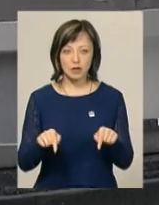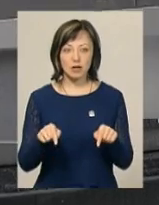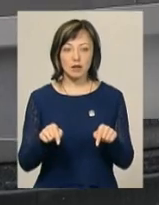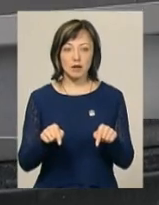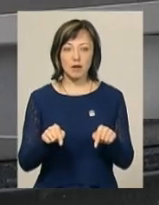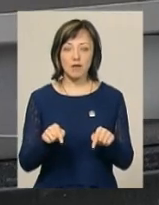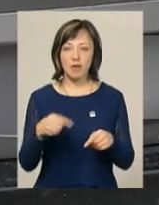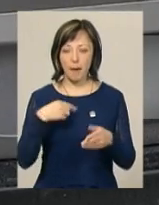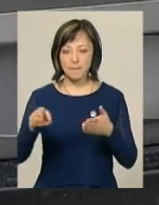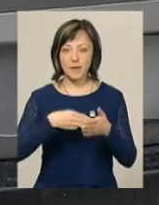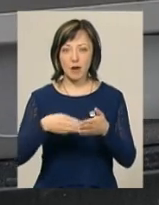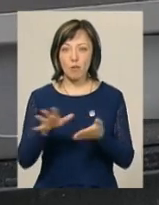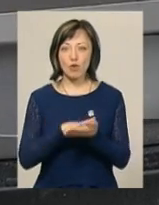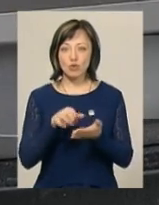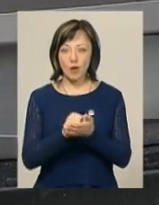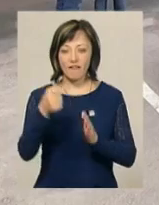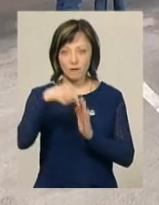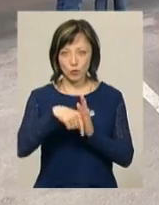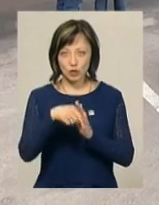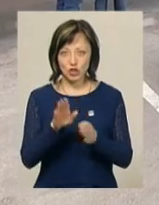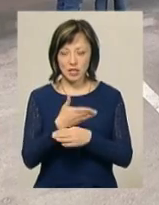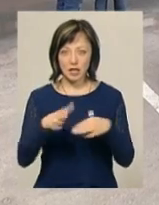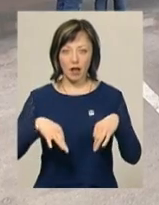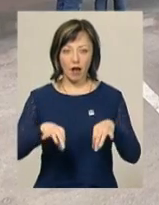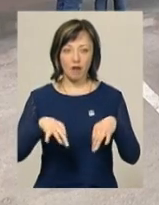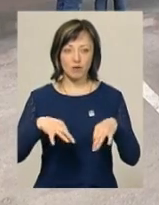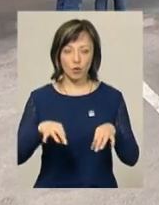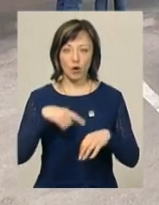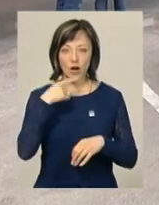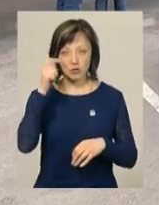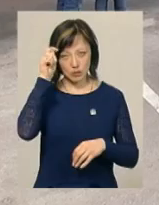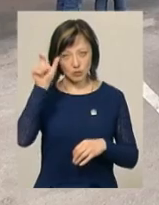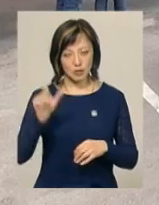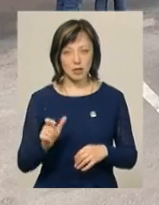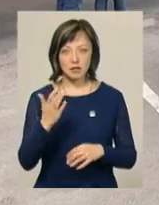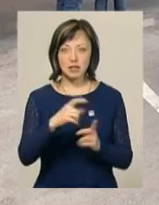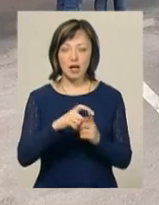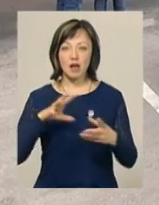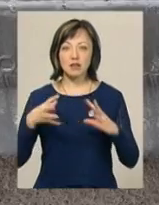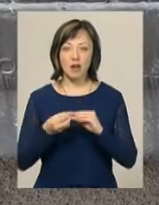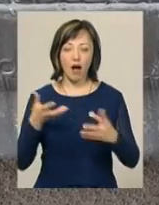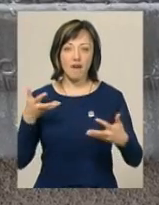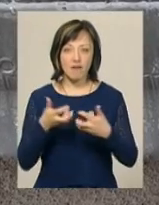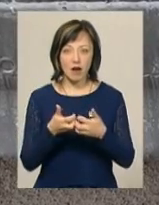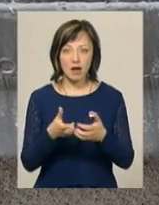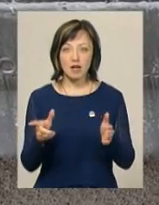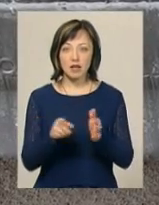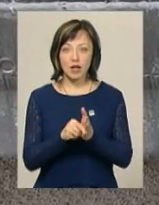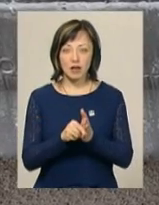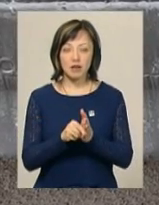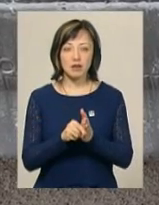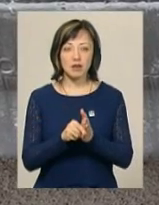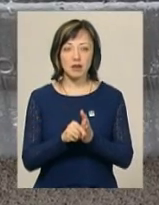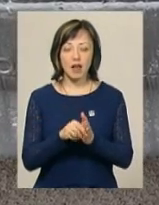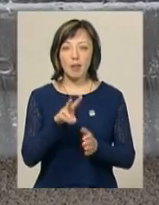перефарбовувало». Пошкоджена і внутрішня частина автівки, каже Юрій Коломійчук. За його словами, це наслідки дорожньо-транспортної пригоди, в яку він